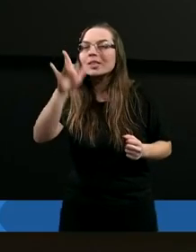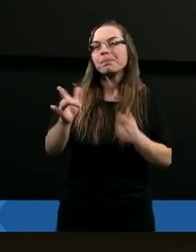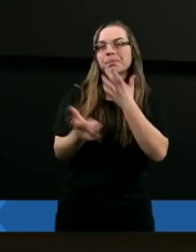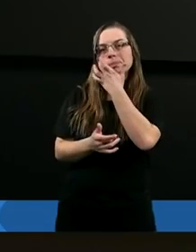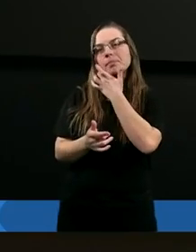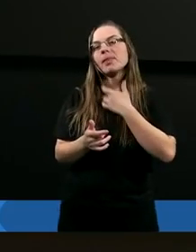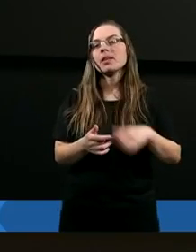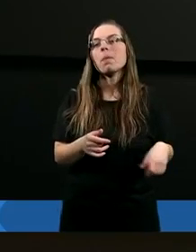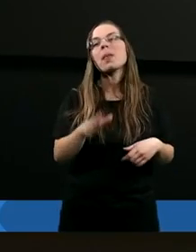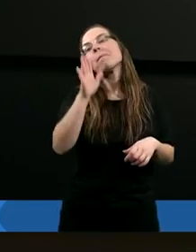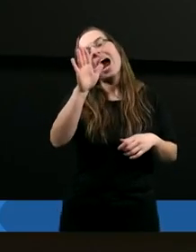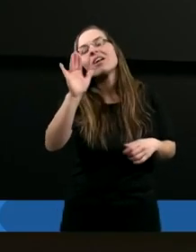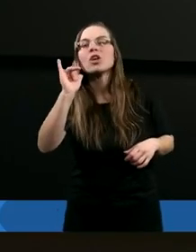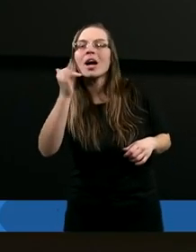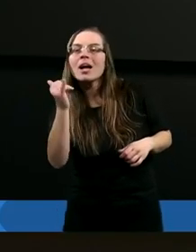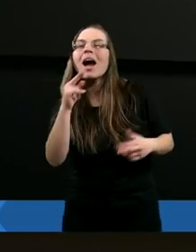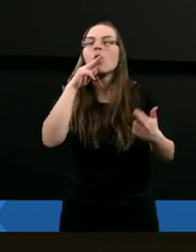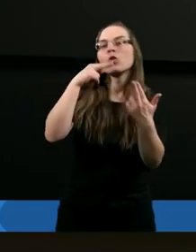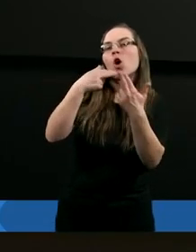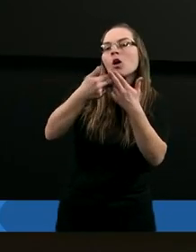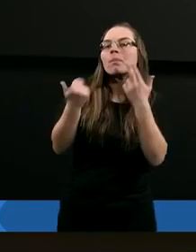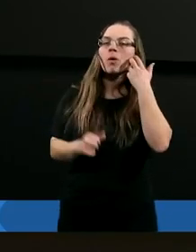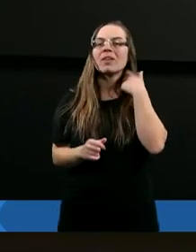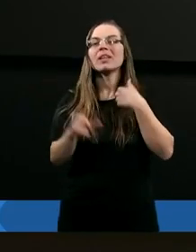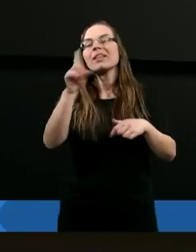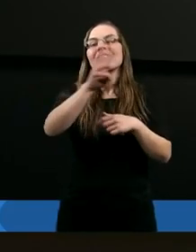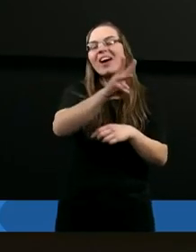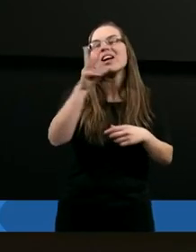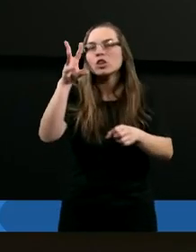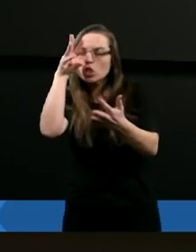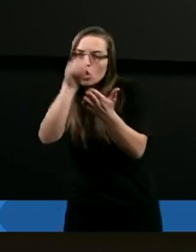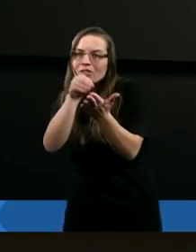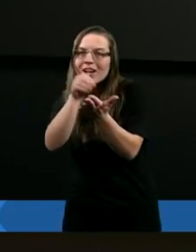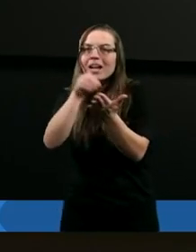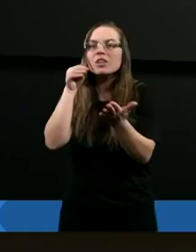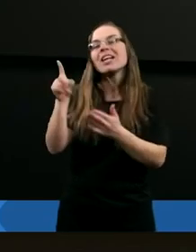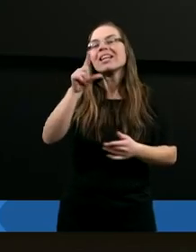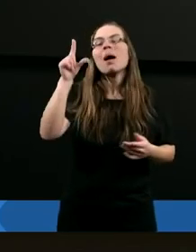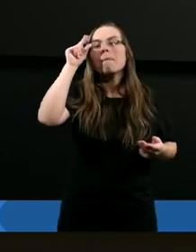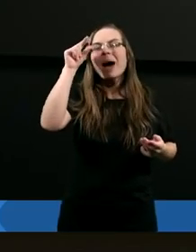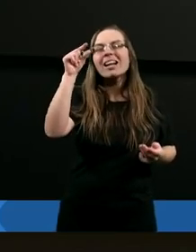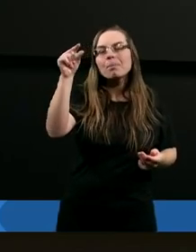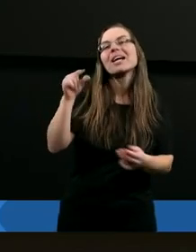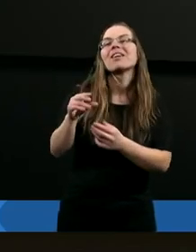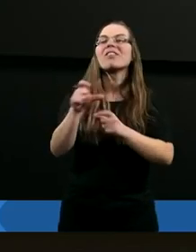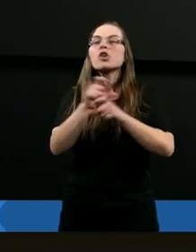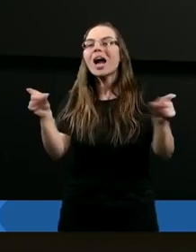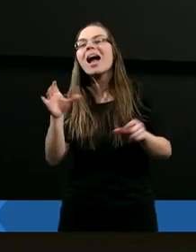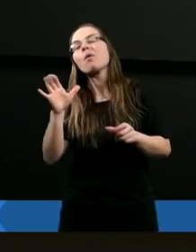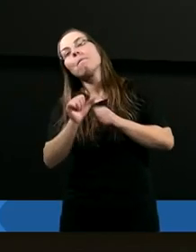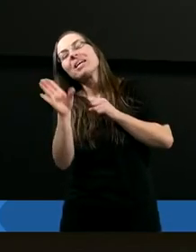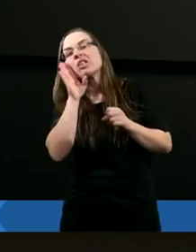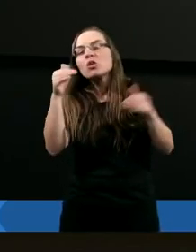Czy macie jakąś odpowiedź z waszego doświadczenia, patrząc z perspektywy czasu? Być może